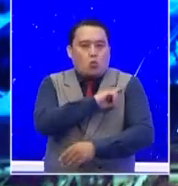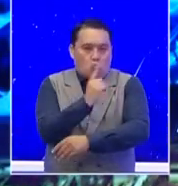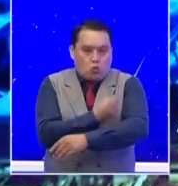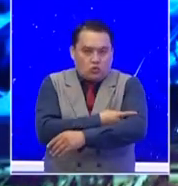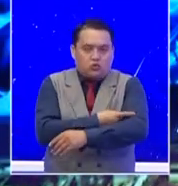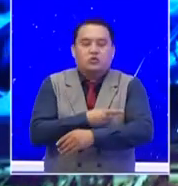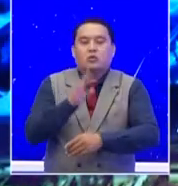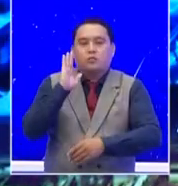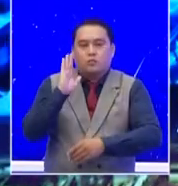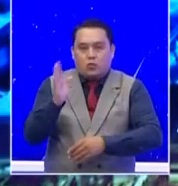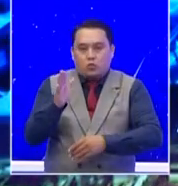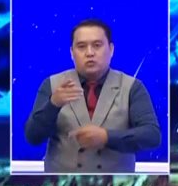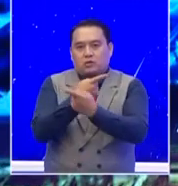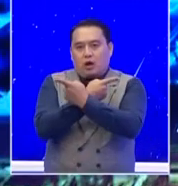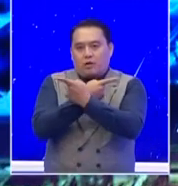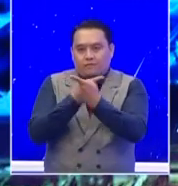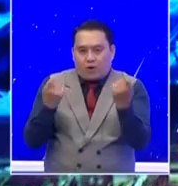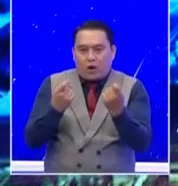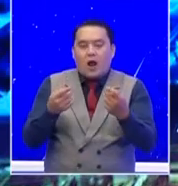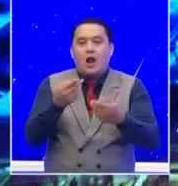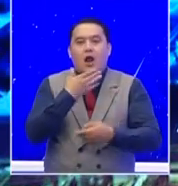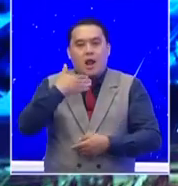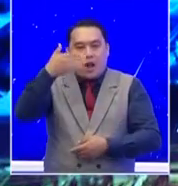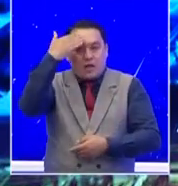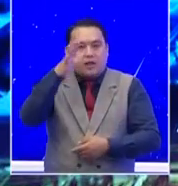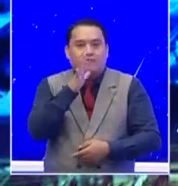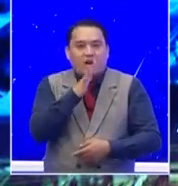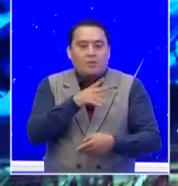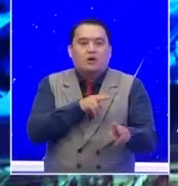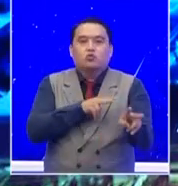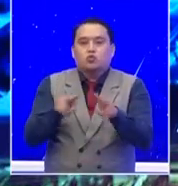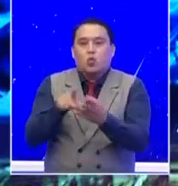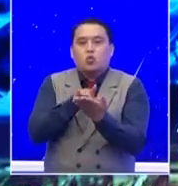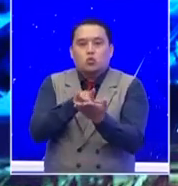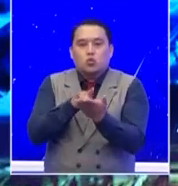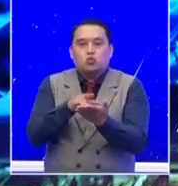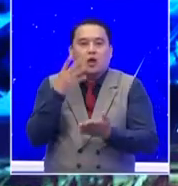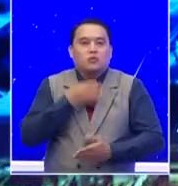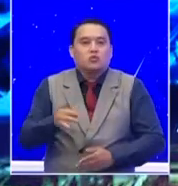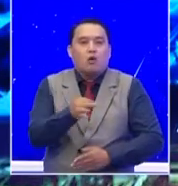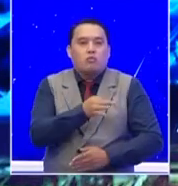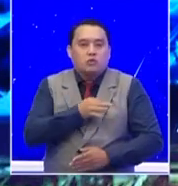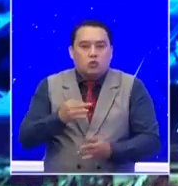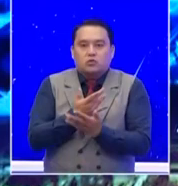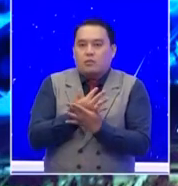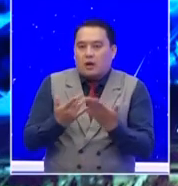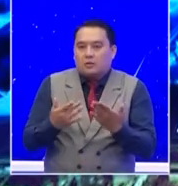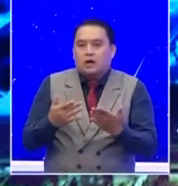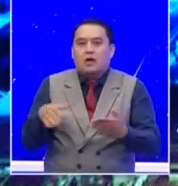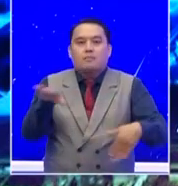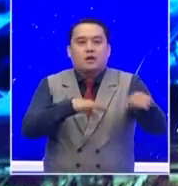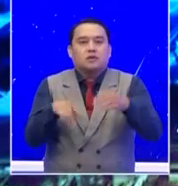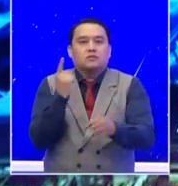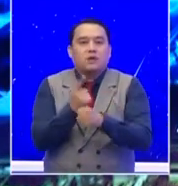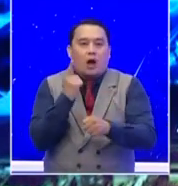усилят заявил он в летний период под особым вниманием будут находиться туристические зоны же тасс а но на некоторых пляжах запрет для